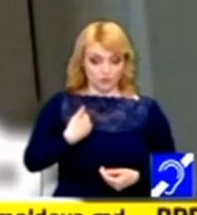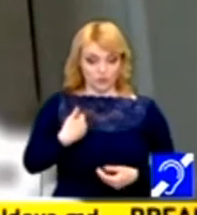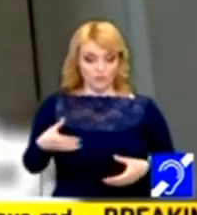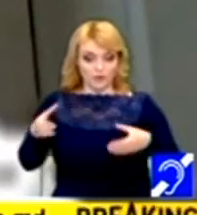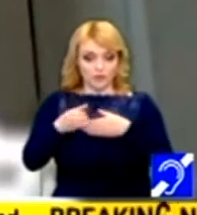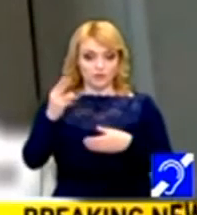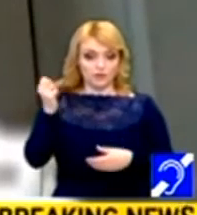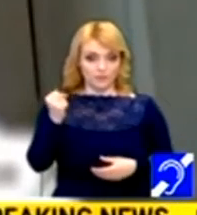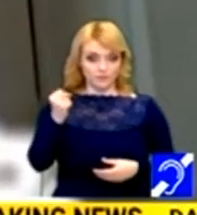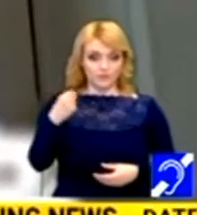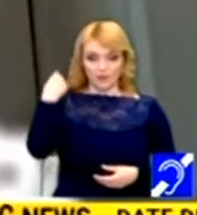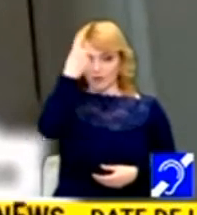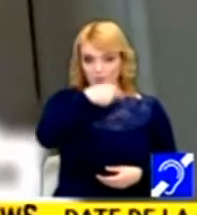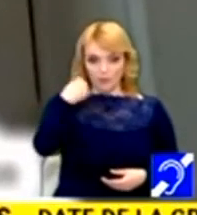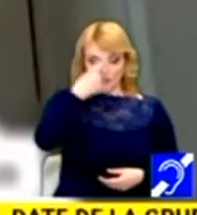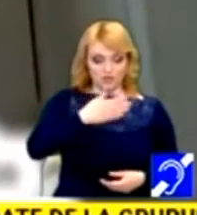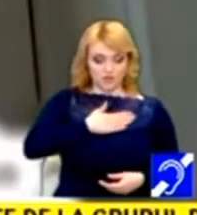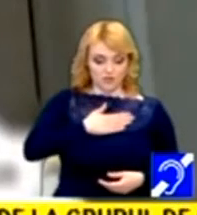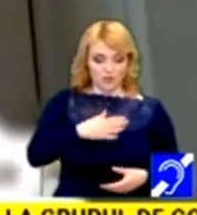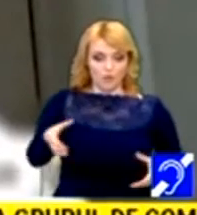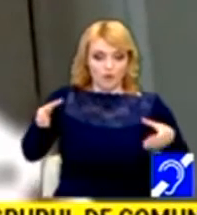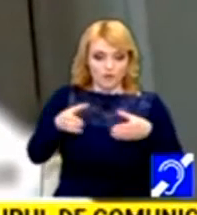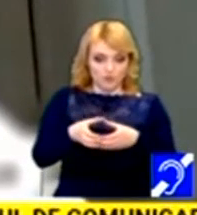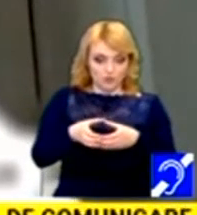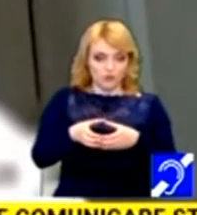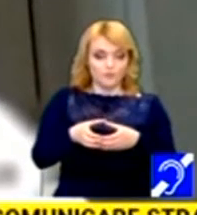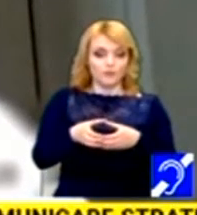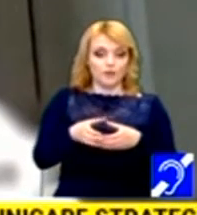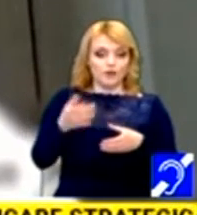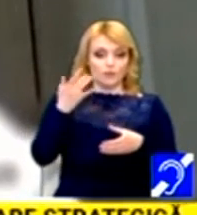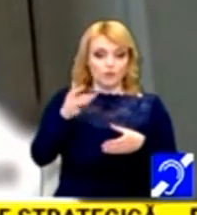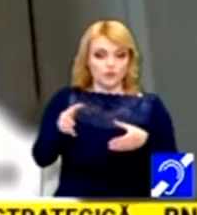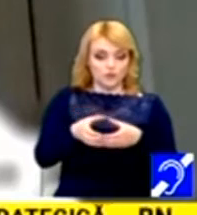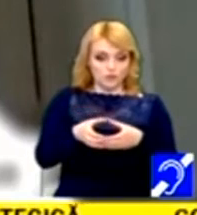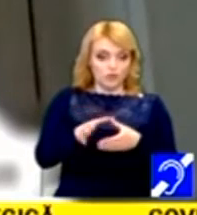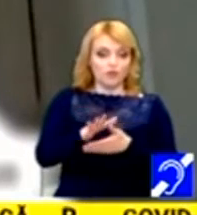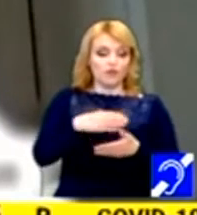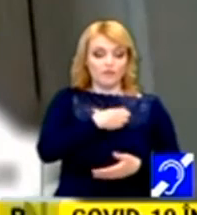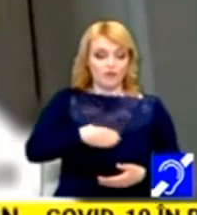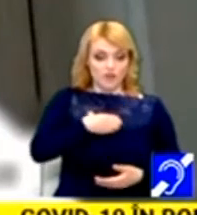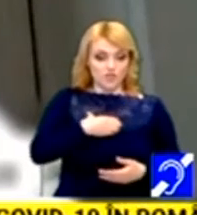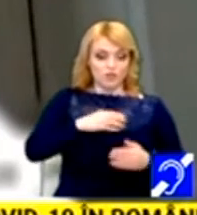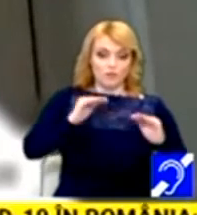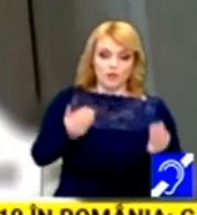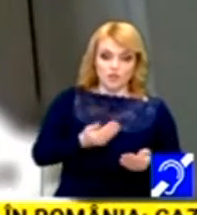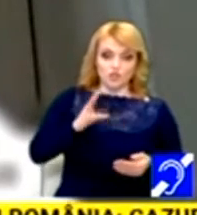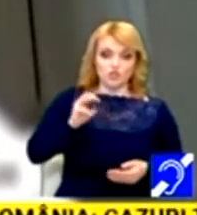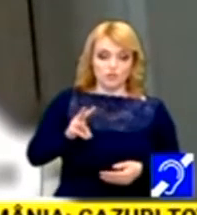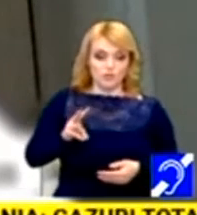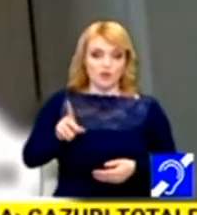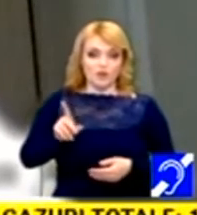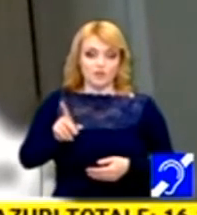Adevăr, imaginea noastră, a partidului, a noastră în parte, contează mai puțin atâta vreme